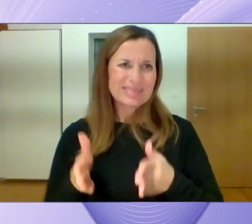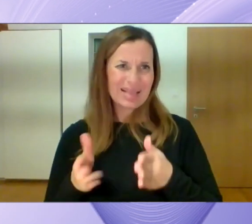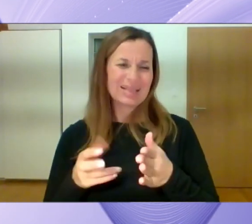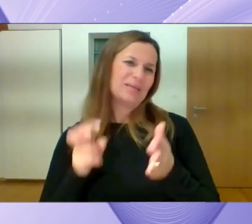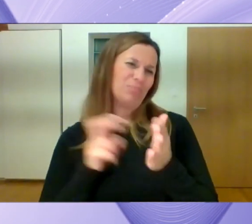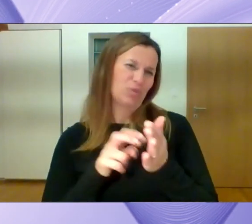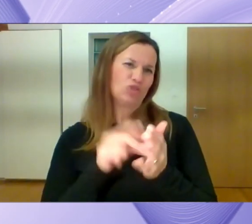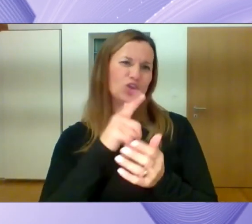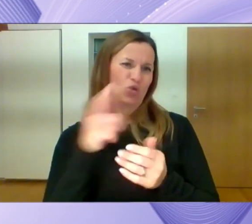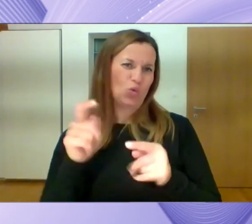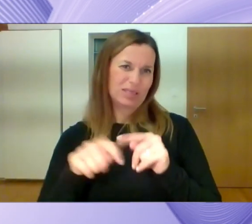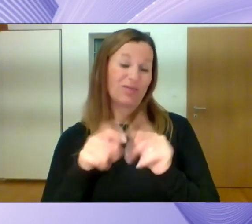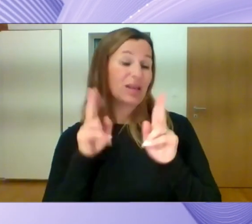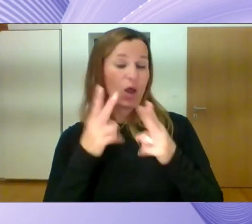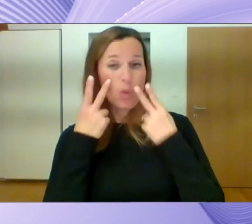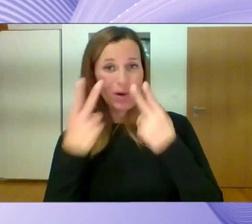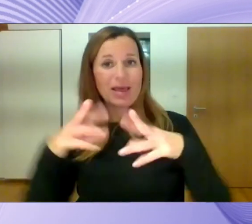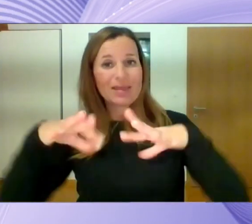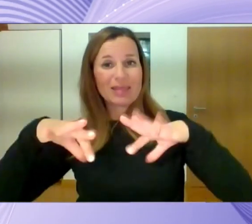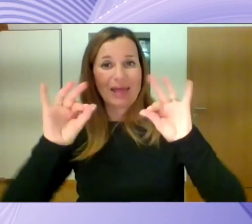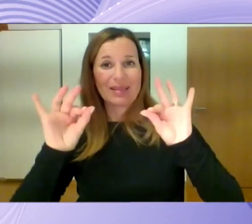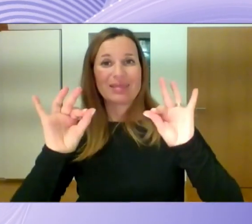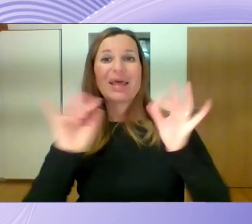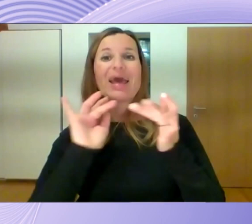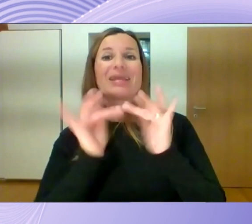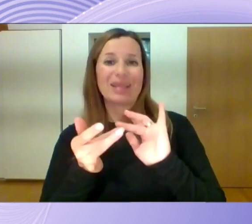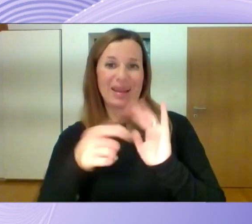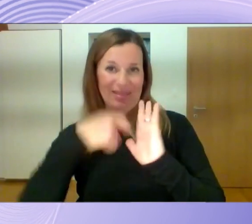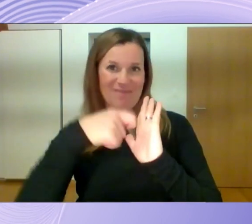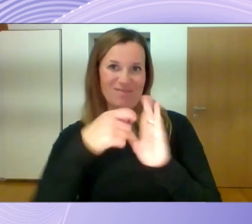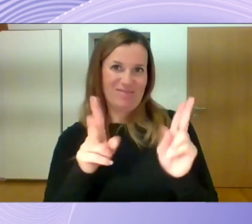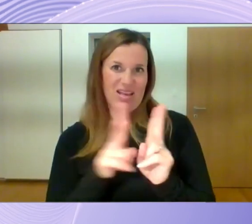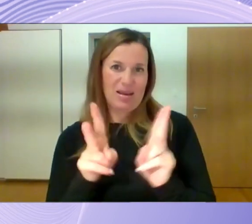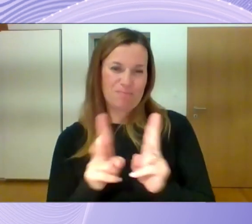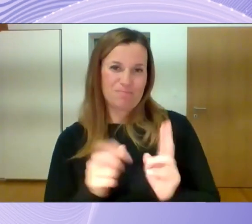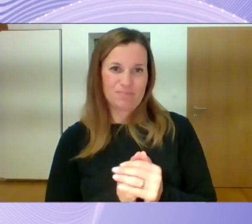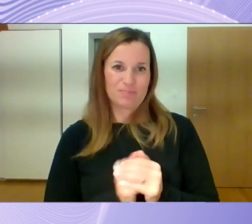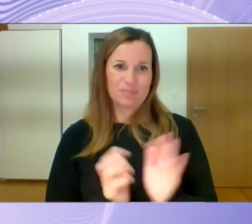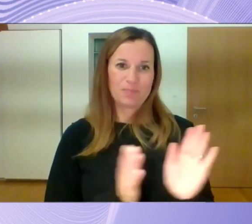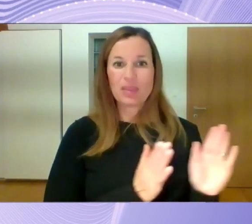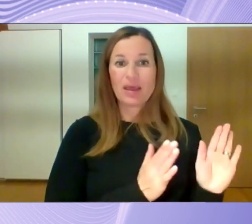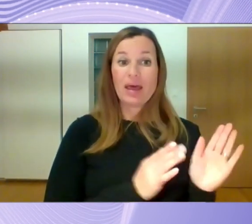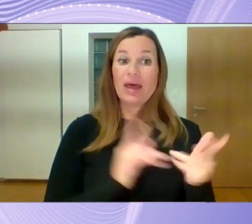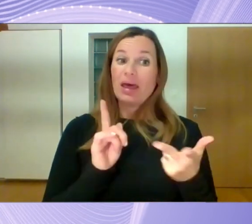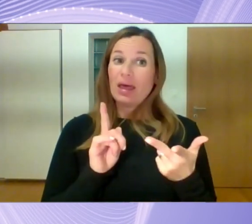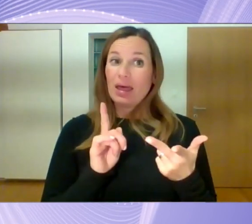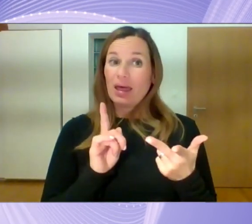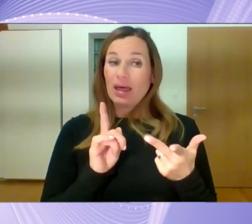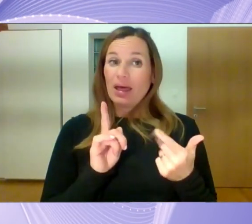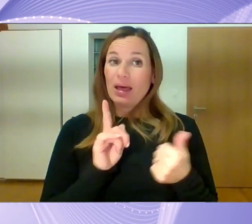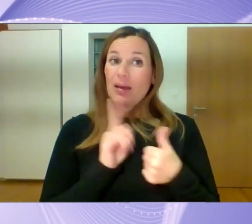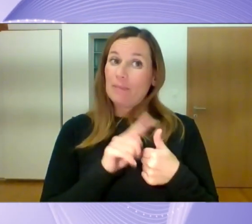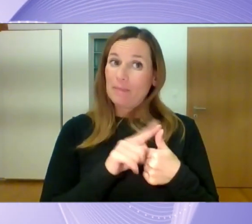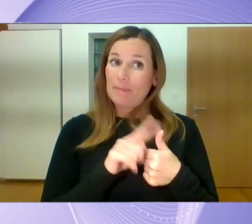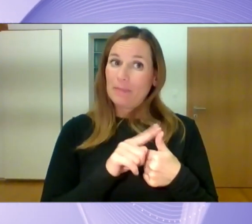nekoga takole malo suhoparno poslušati. Potem tretja stvar, ki pa je, se pravi, zdaj smo rekli, prva stvar